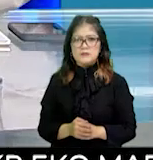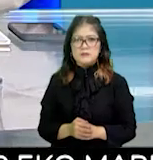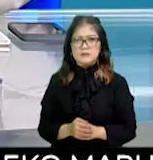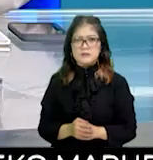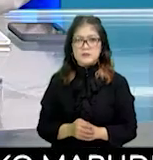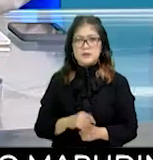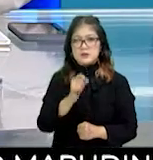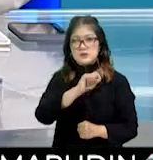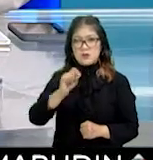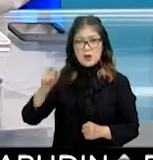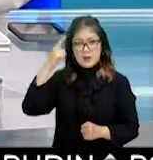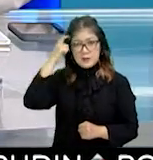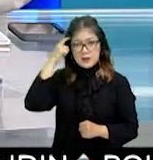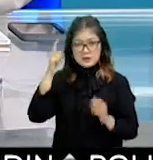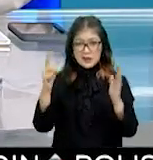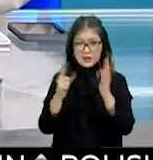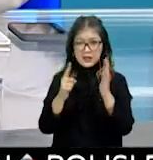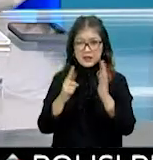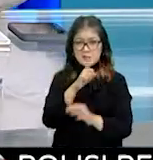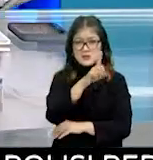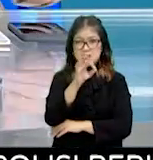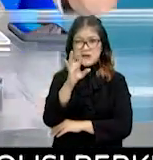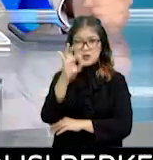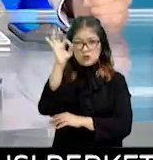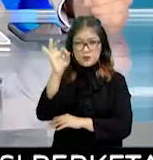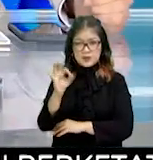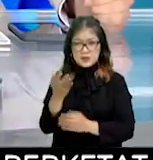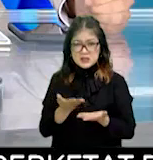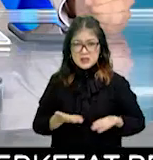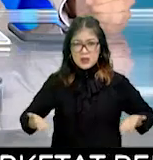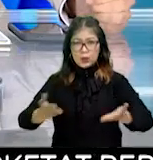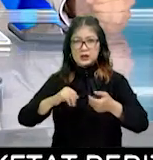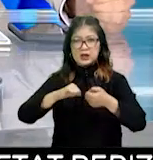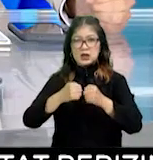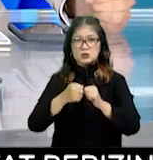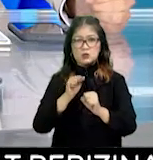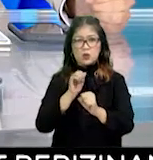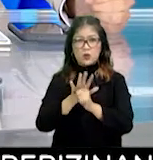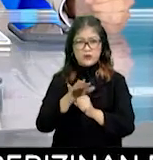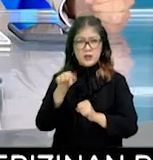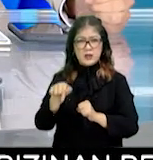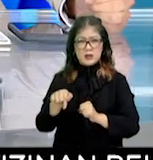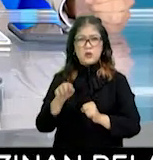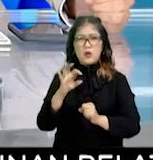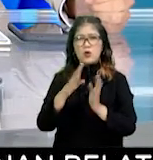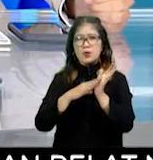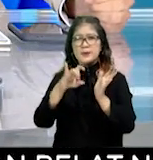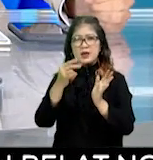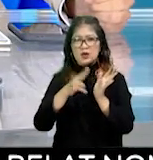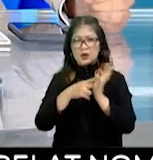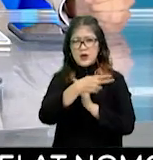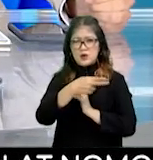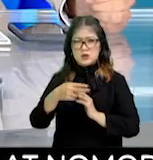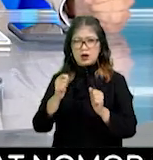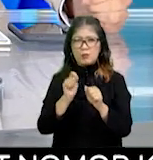Sementara itu, pelaksanaan pembelajaran tatap muka 100% di tengah merebaknya kasus Omikron di Indonesia membuat sejumlah orang tua